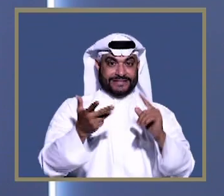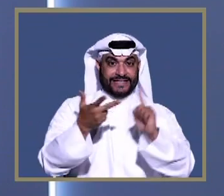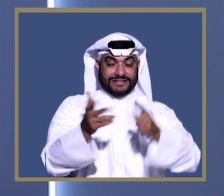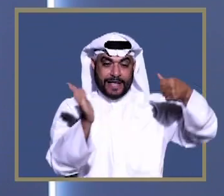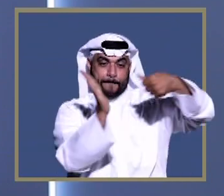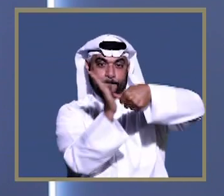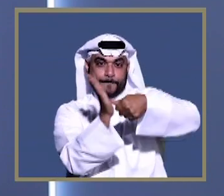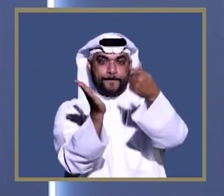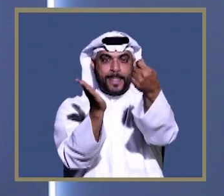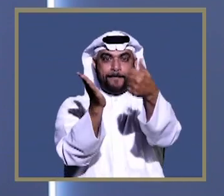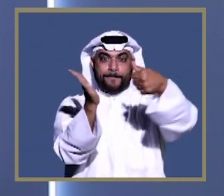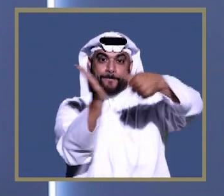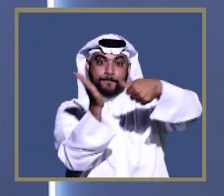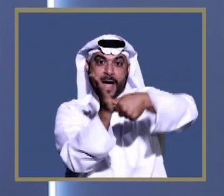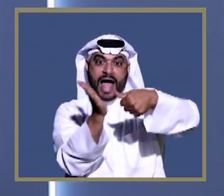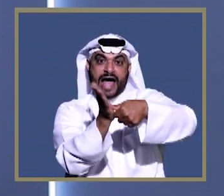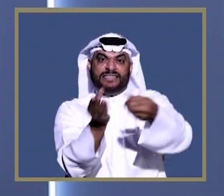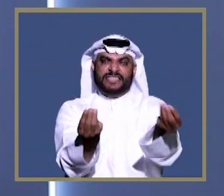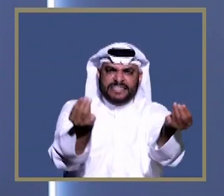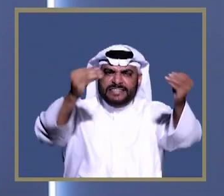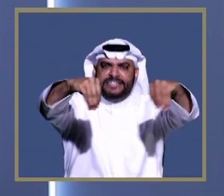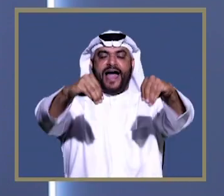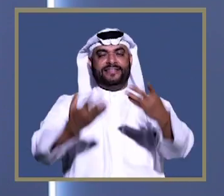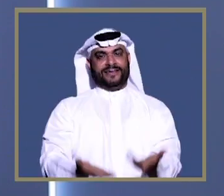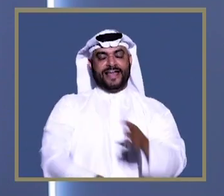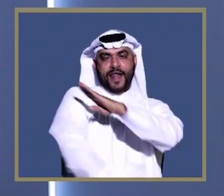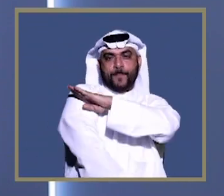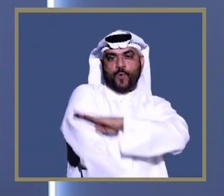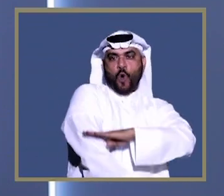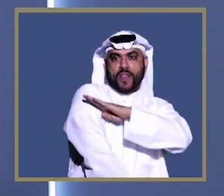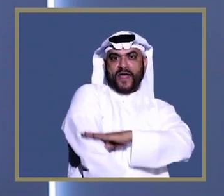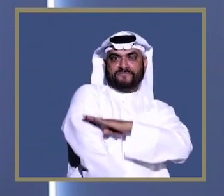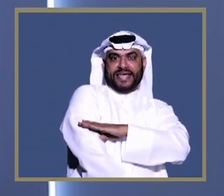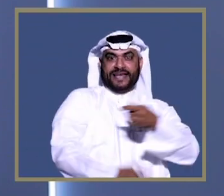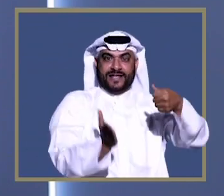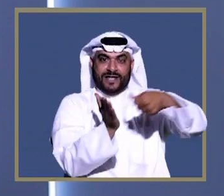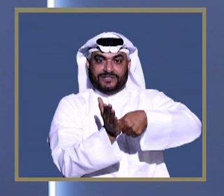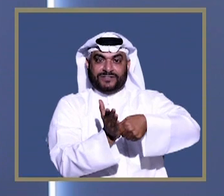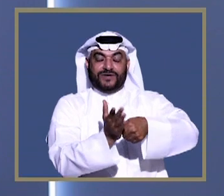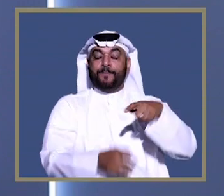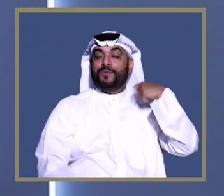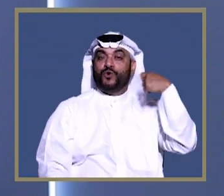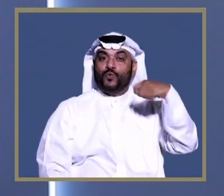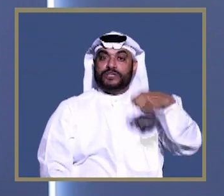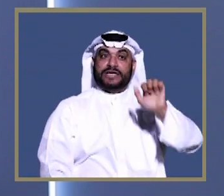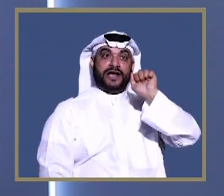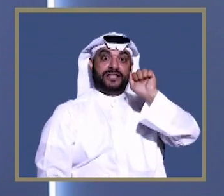كذلك الرواتب بجميع فئاتها، رواتب الموظفين، من يتغاضى من الشؤون،